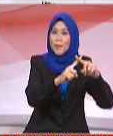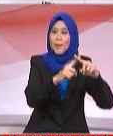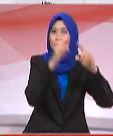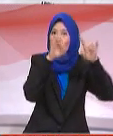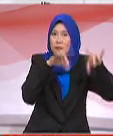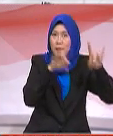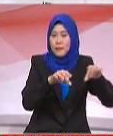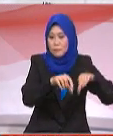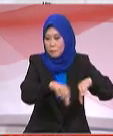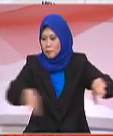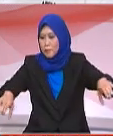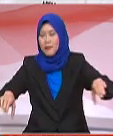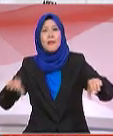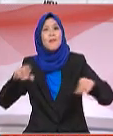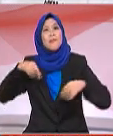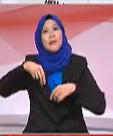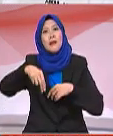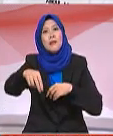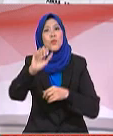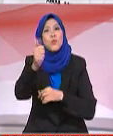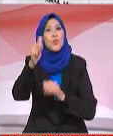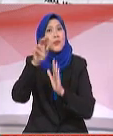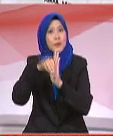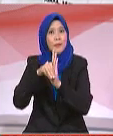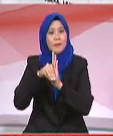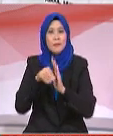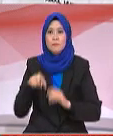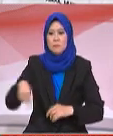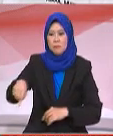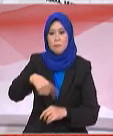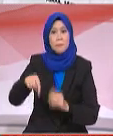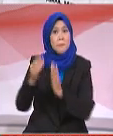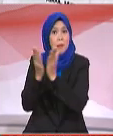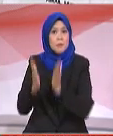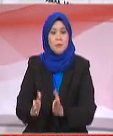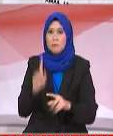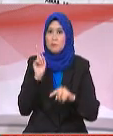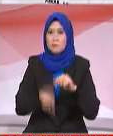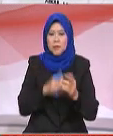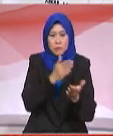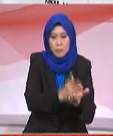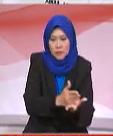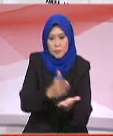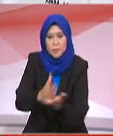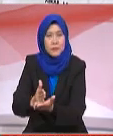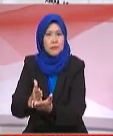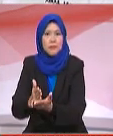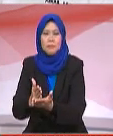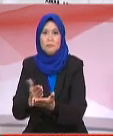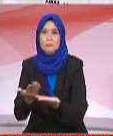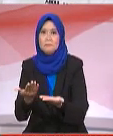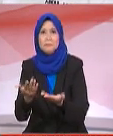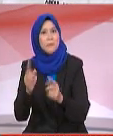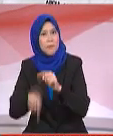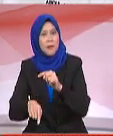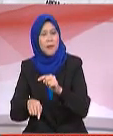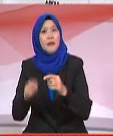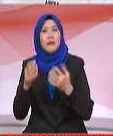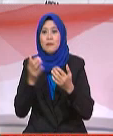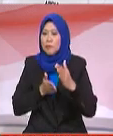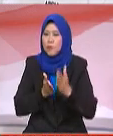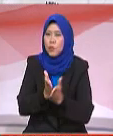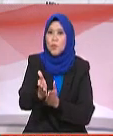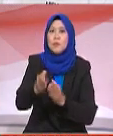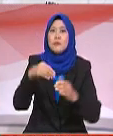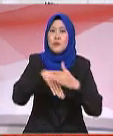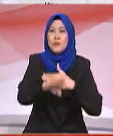Dan sepanjang perjalanan itu, mereka tidak dibenarkan untuk singgah di mana-mana dan terus masuk ke dewan, dan mereka juga